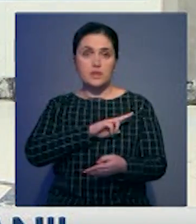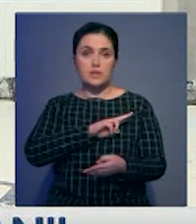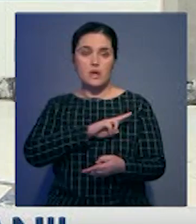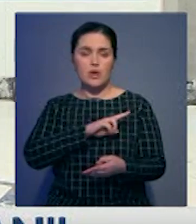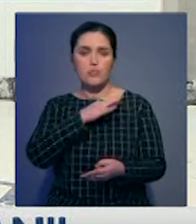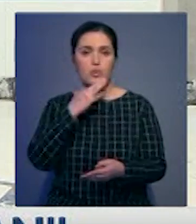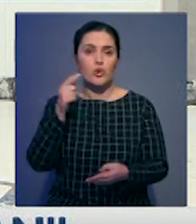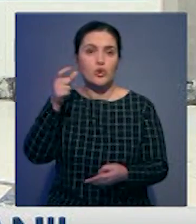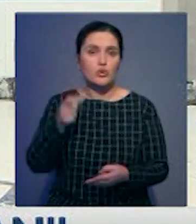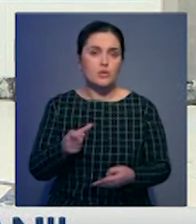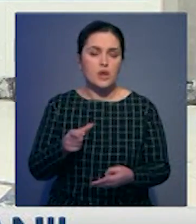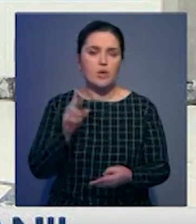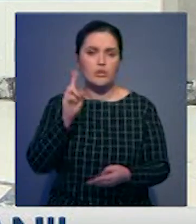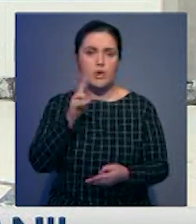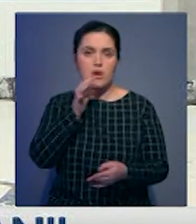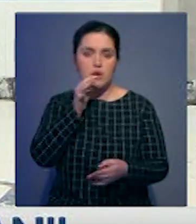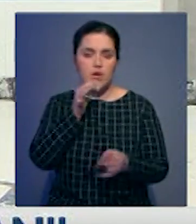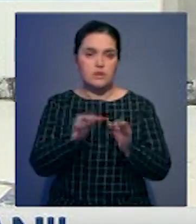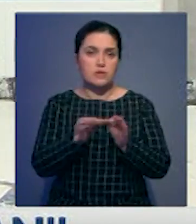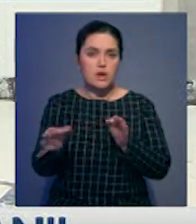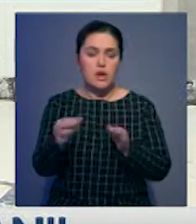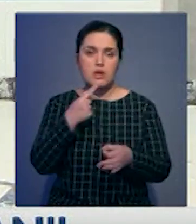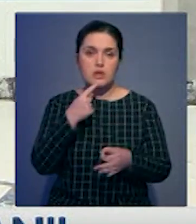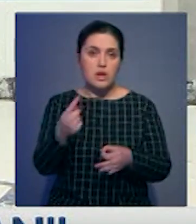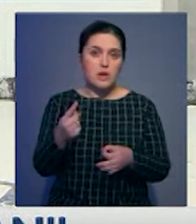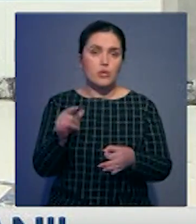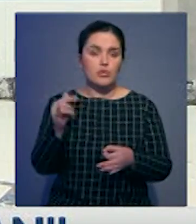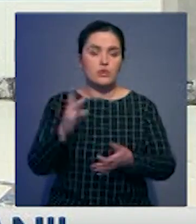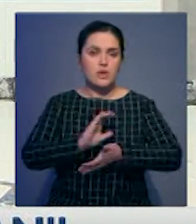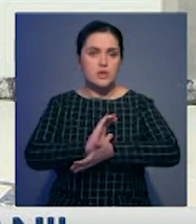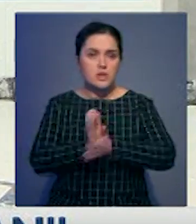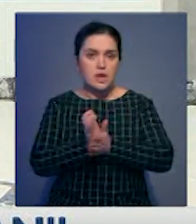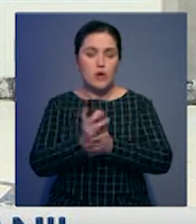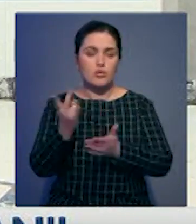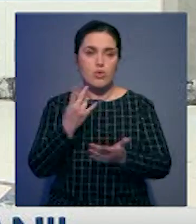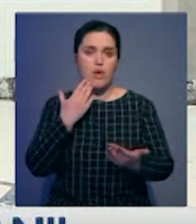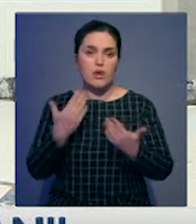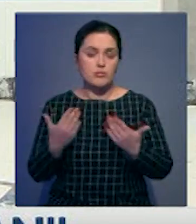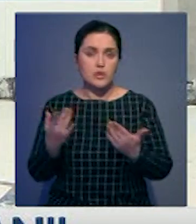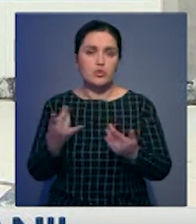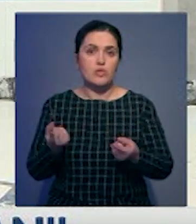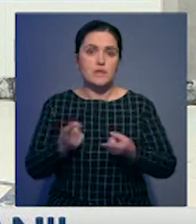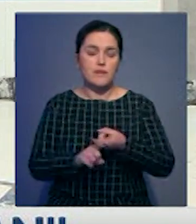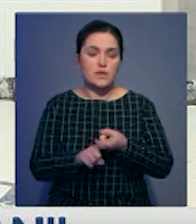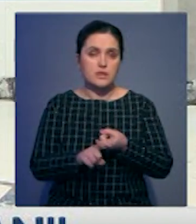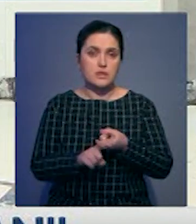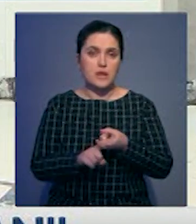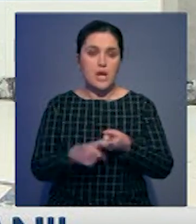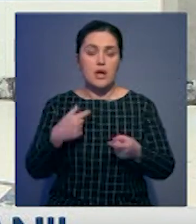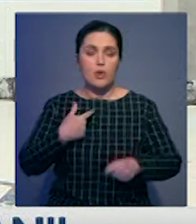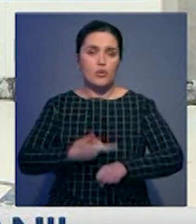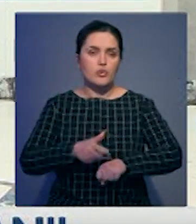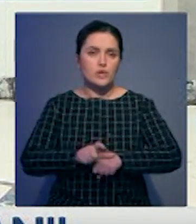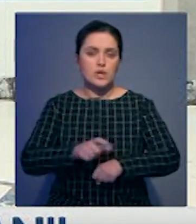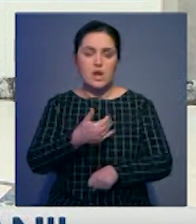людей, которые находятся в глубинке, с ними нужно иметь, знаете, очень тесную такую большую связь. И я бы очень